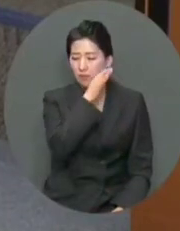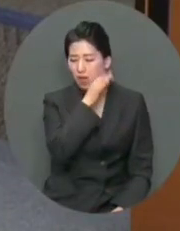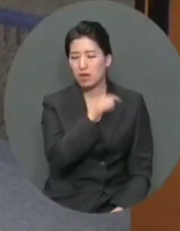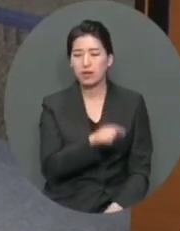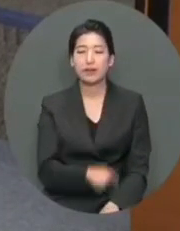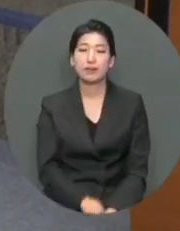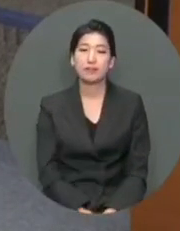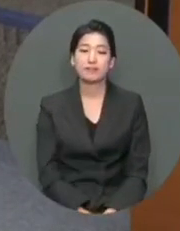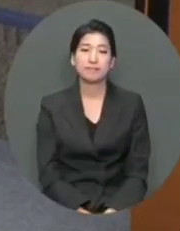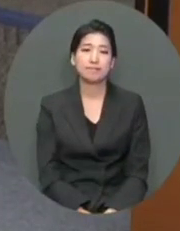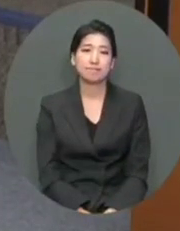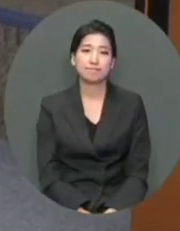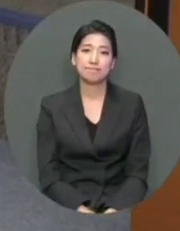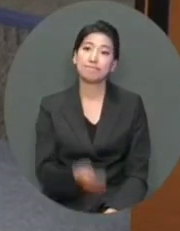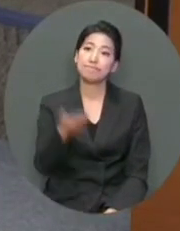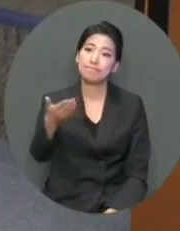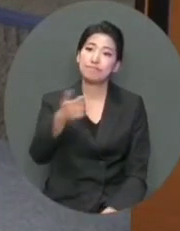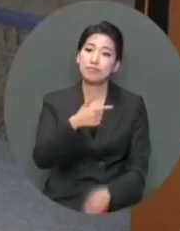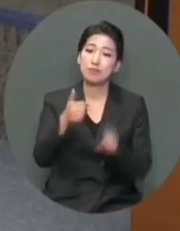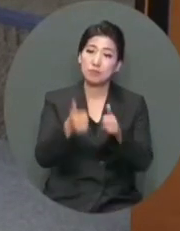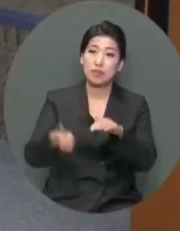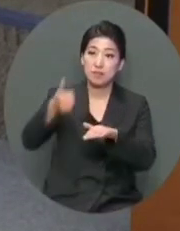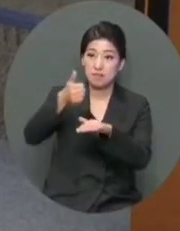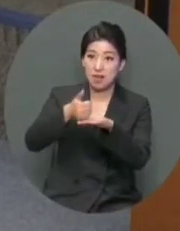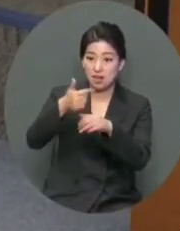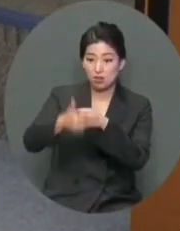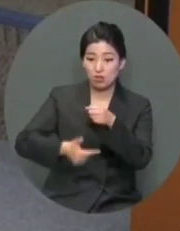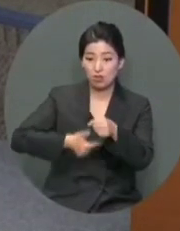대법원장이 되셔서 6년 후에 마칠 때